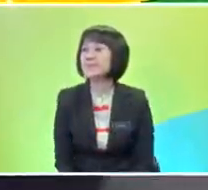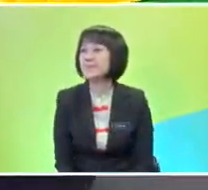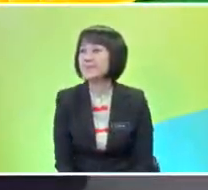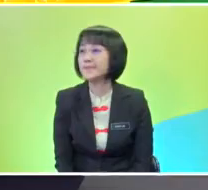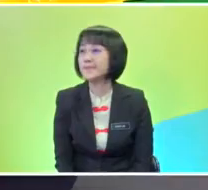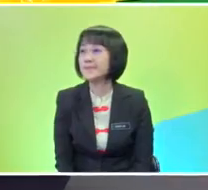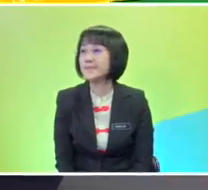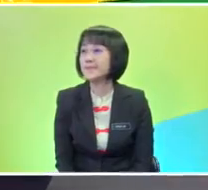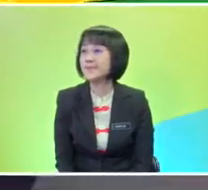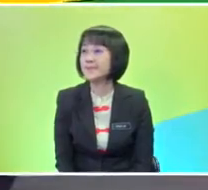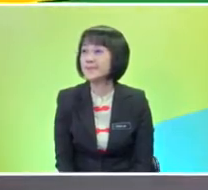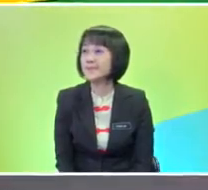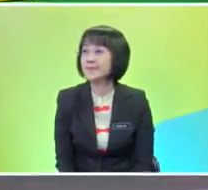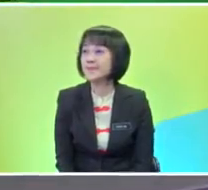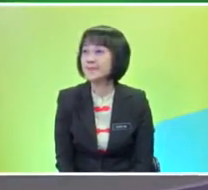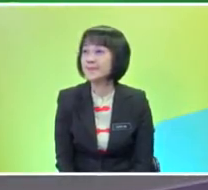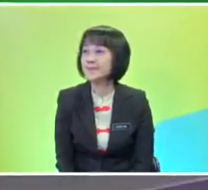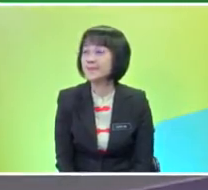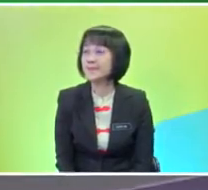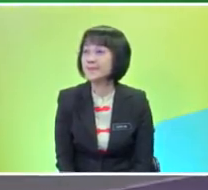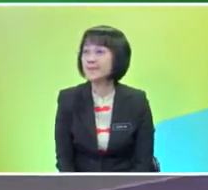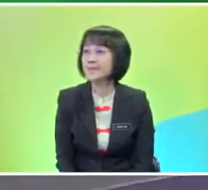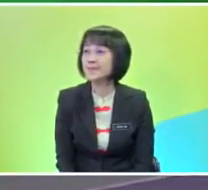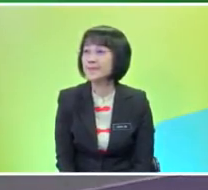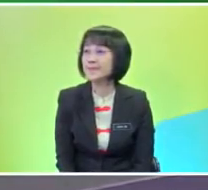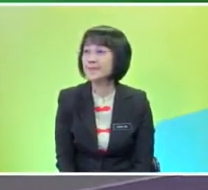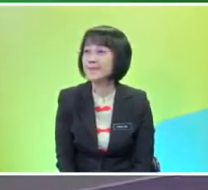perhatikan pasti untuk di istana Cikgu